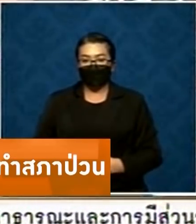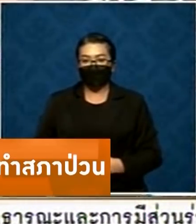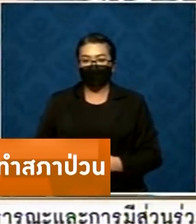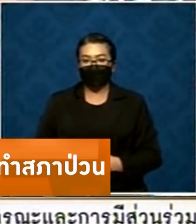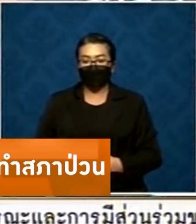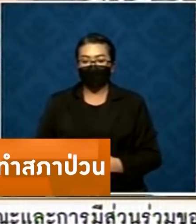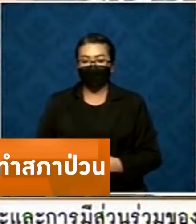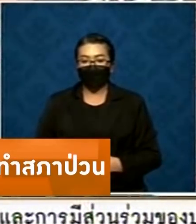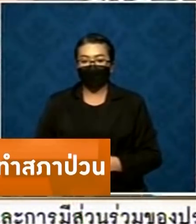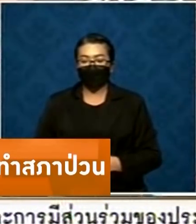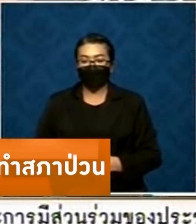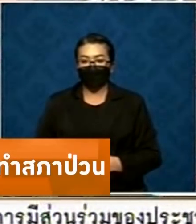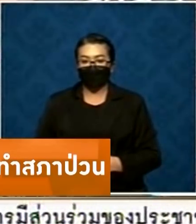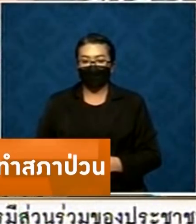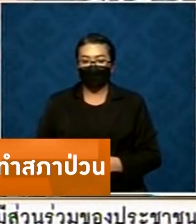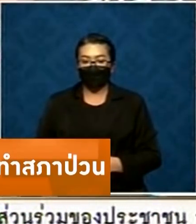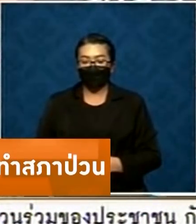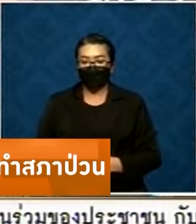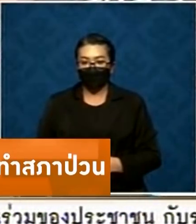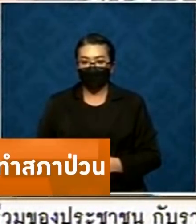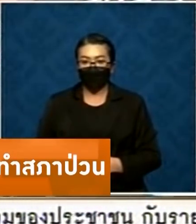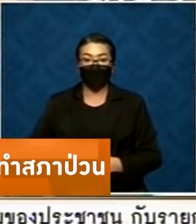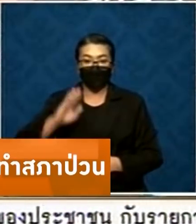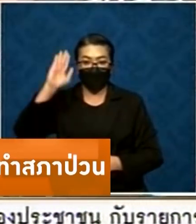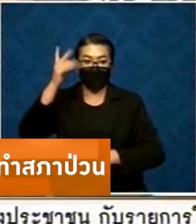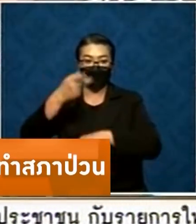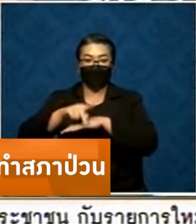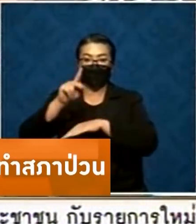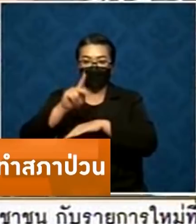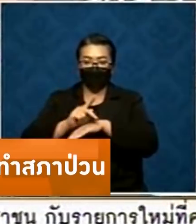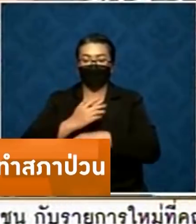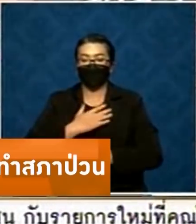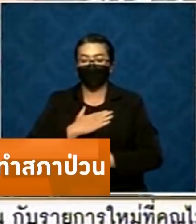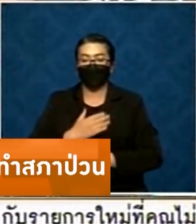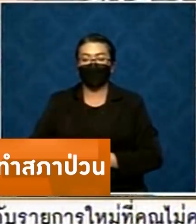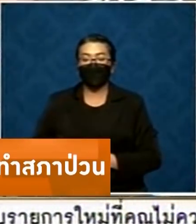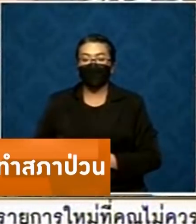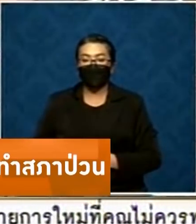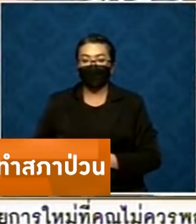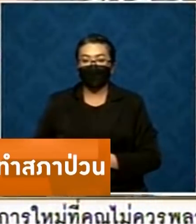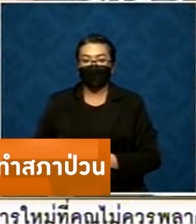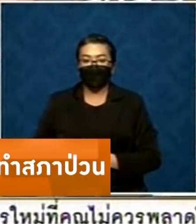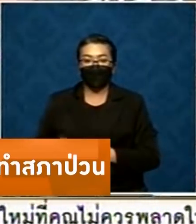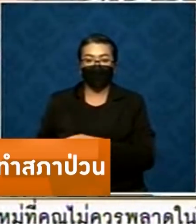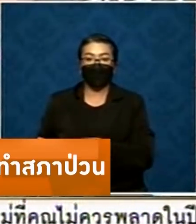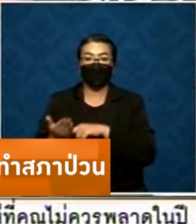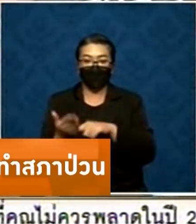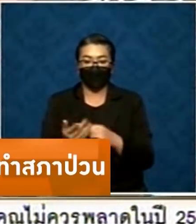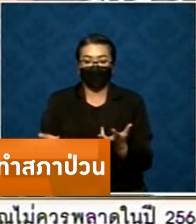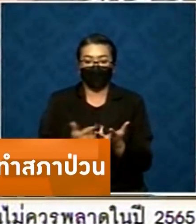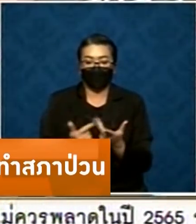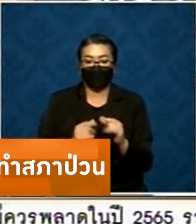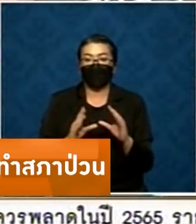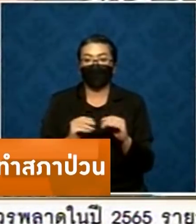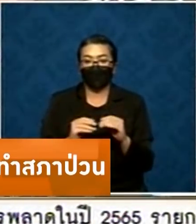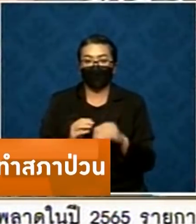ของสภาผู้แทนราษฎรเองนะครับอันนี้ก็เป็นประเด็นที่มันกลายเป็นคำถามขึ้นมาว่าถ้าจะใช้สันนี้จะฝ่าด่านแบบ